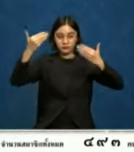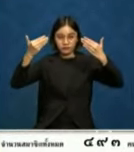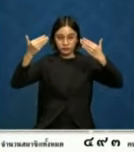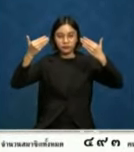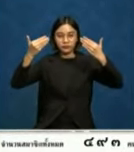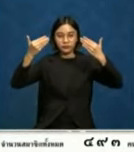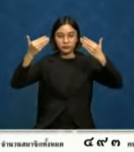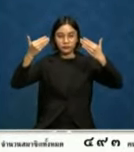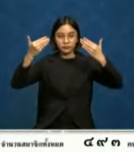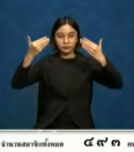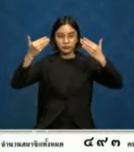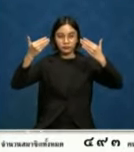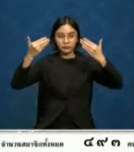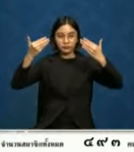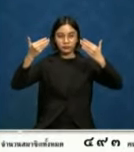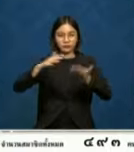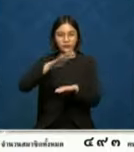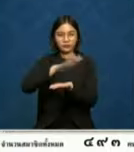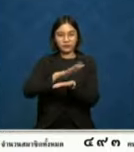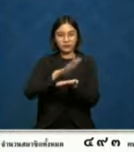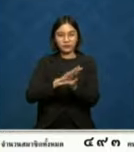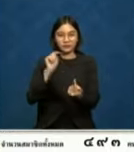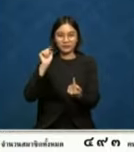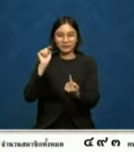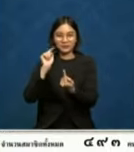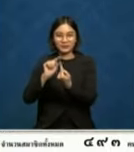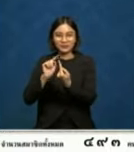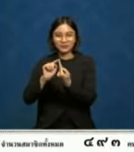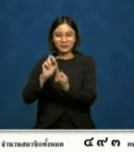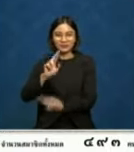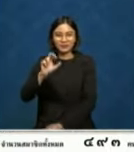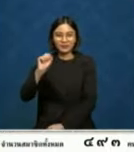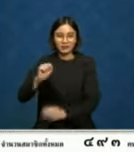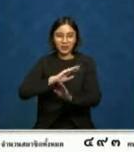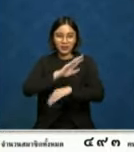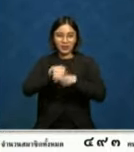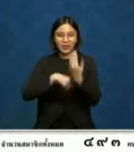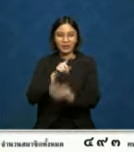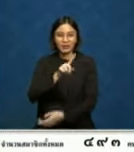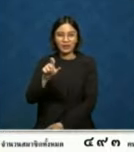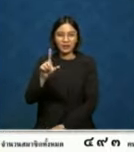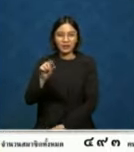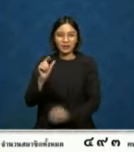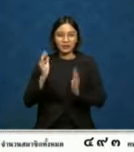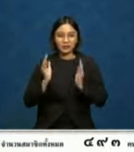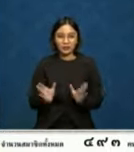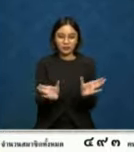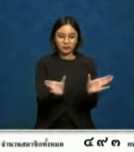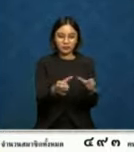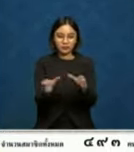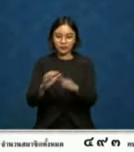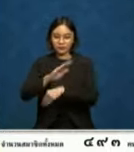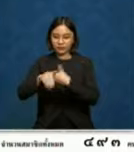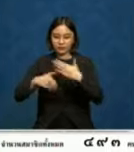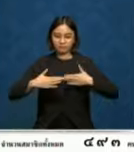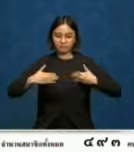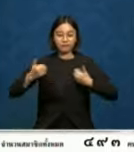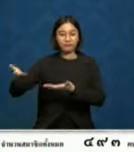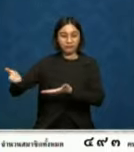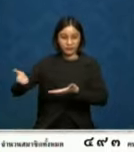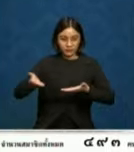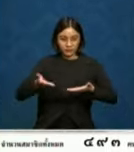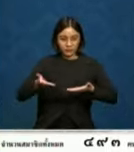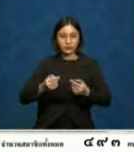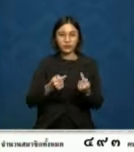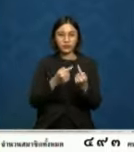ครับสกูลอินพลนนะครับจำนวน 120ท่านนะครับยินดีต้อนรับทุกทุกคณะนะครับต่อไปนะ